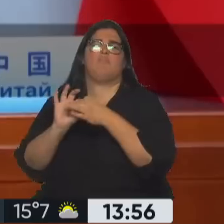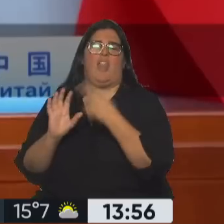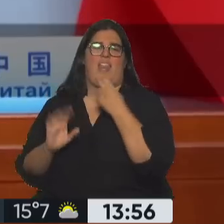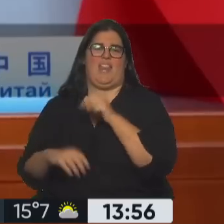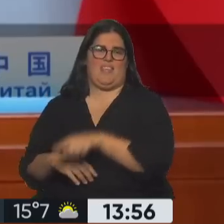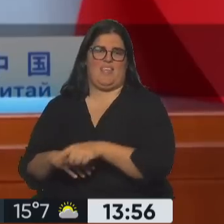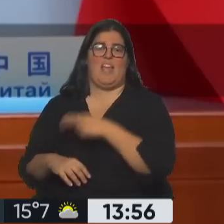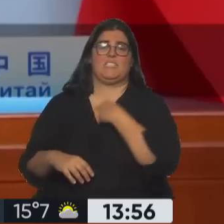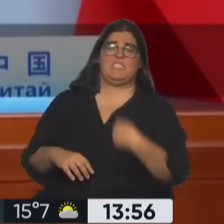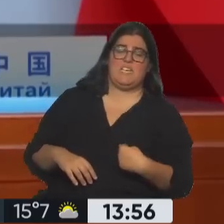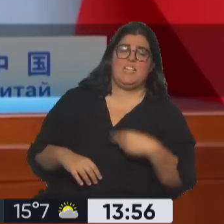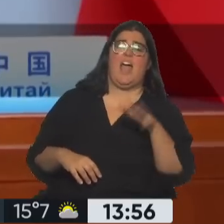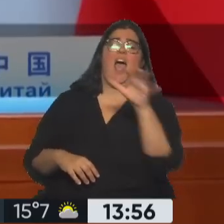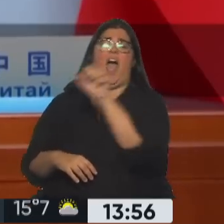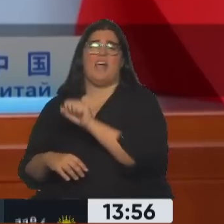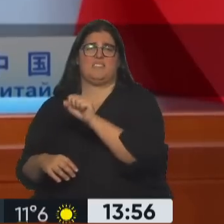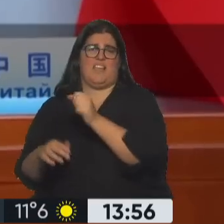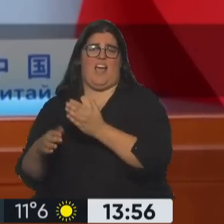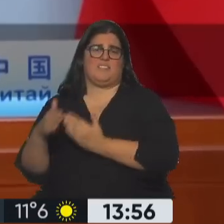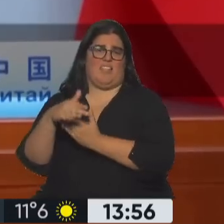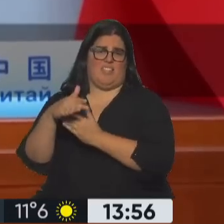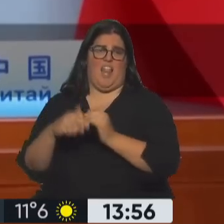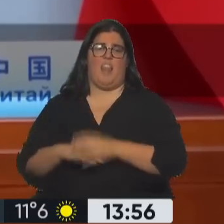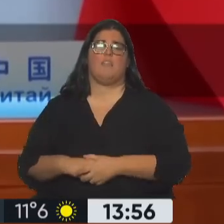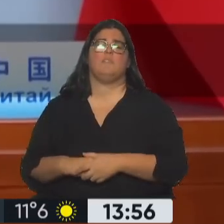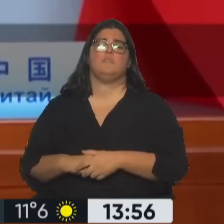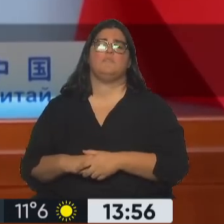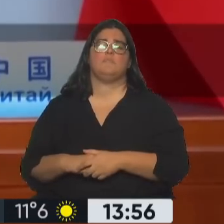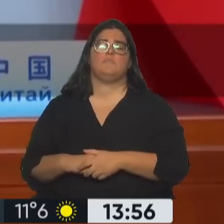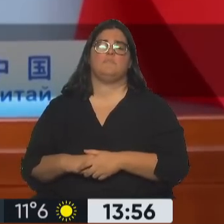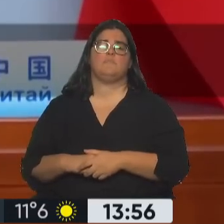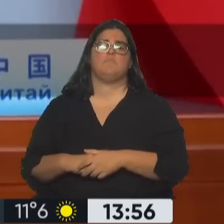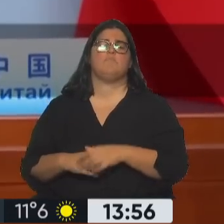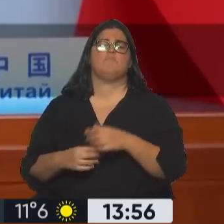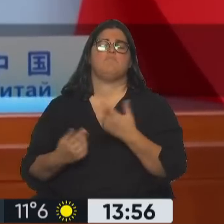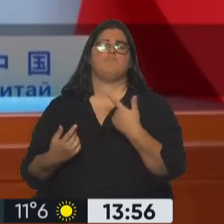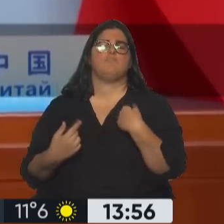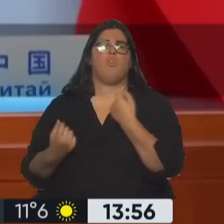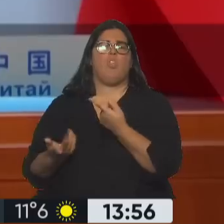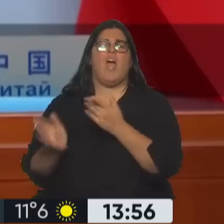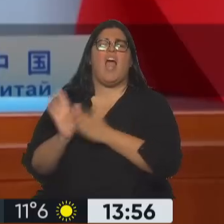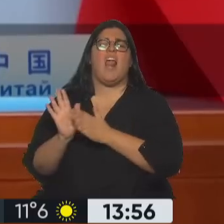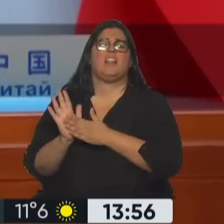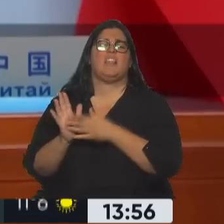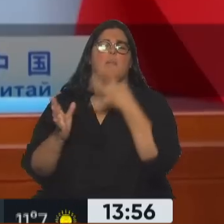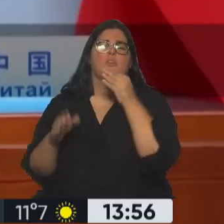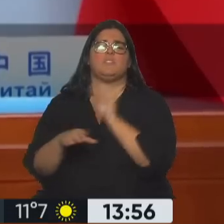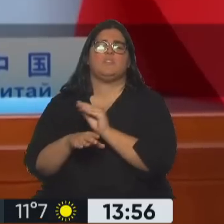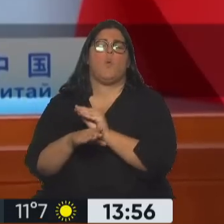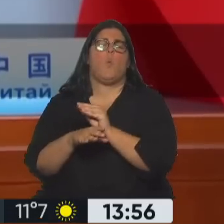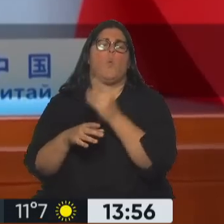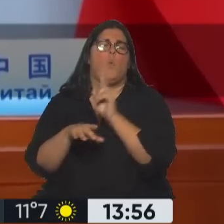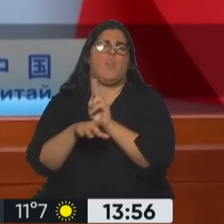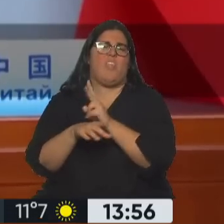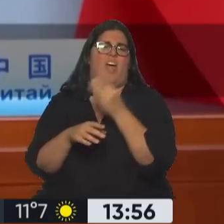支持高新技术合作，保障地区粮食安全，共同